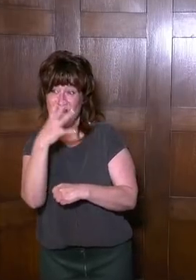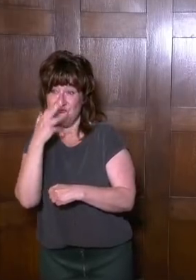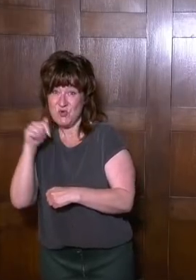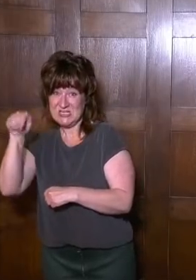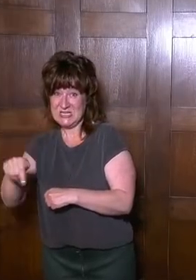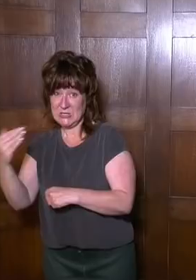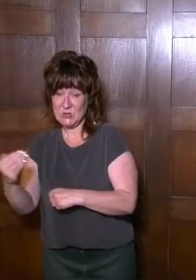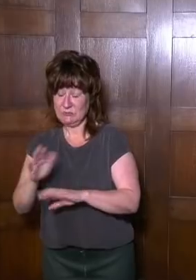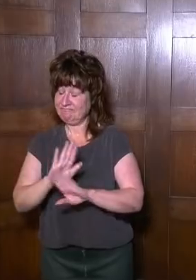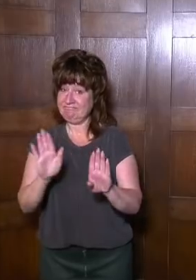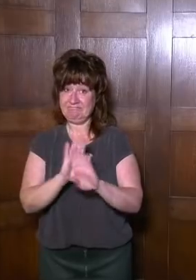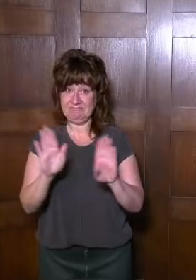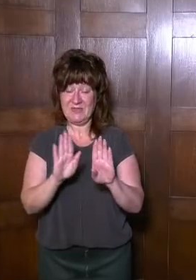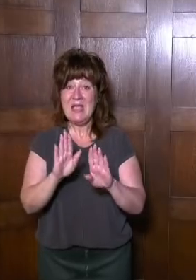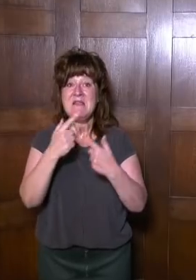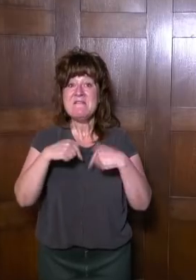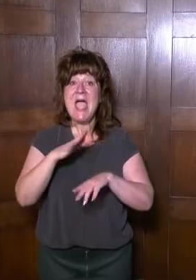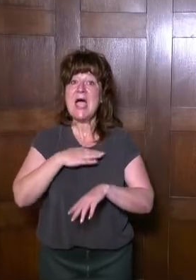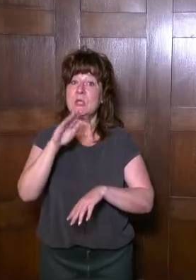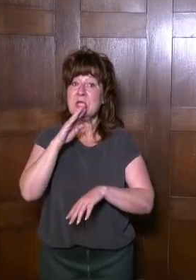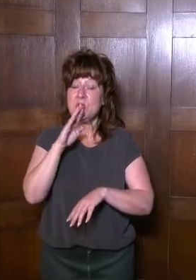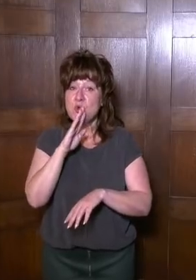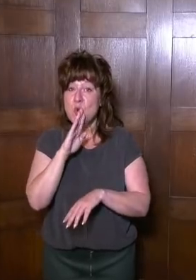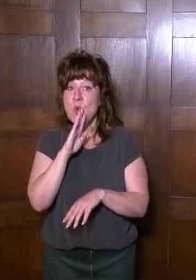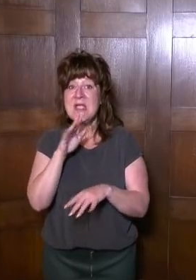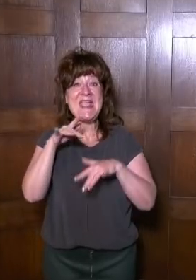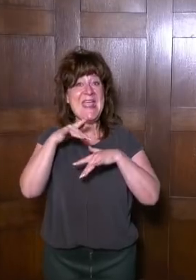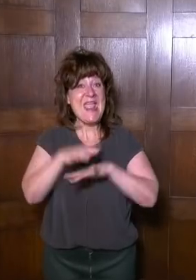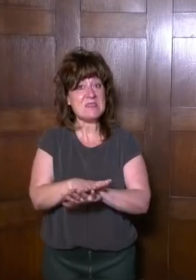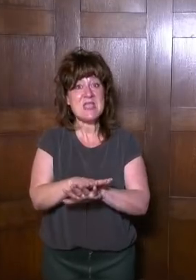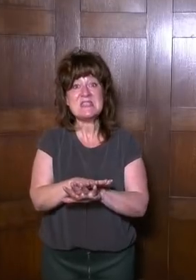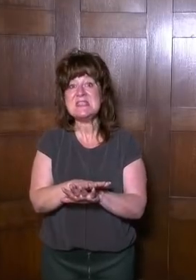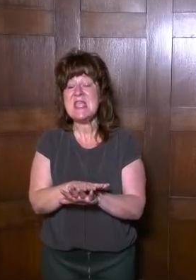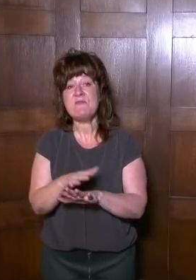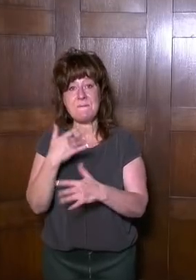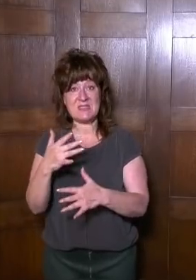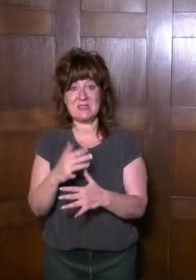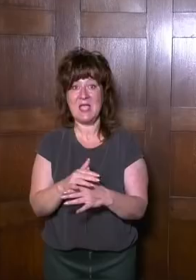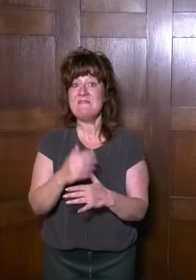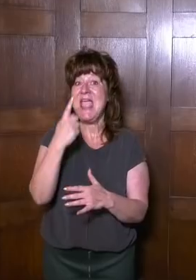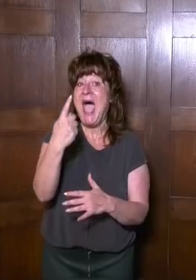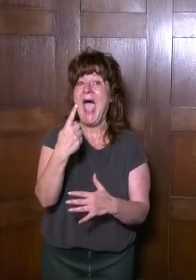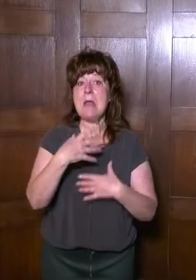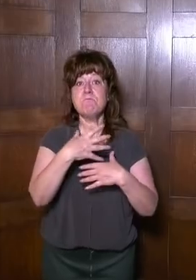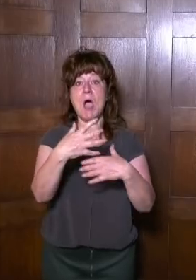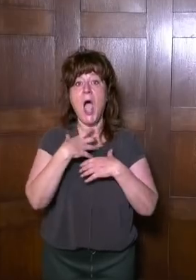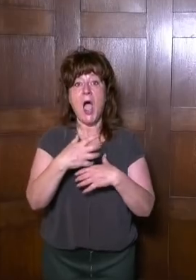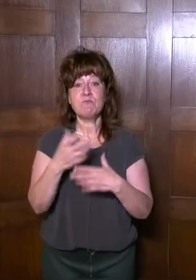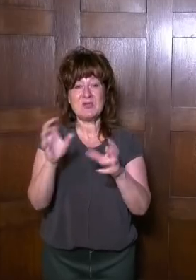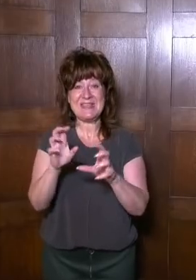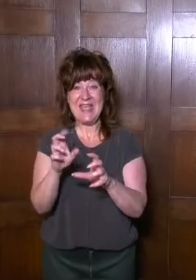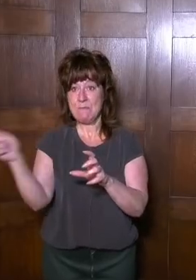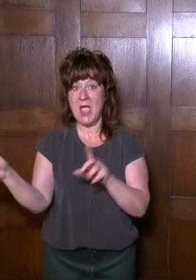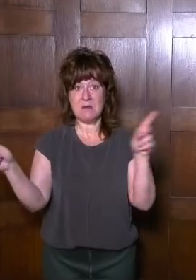entstanden sind. Wir hatten genug ITS-Betten. Uns wäre das nicht passiert, dass mit einem Beatmungsgerät 2 Patienten beatmet werden müssen und die im Endeffekt